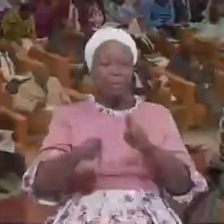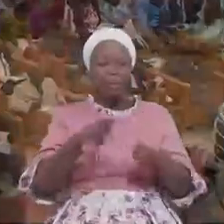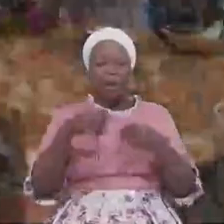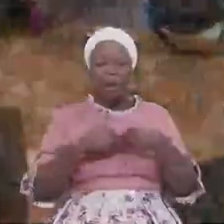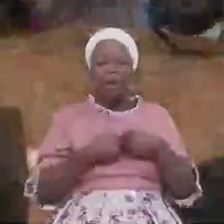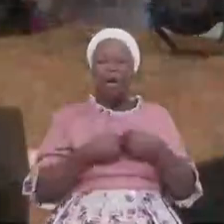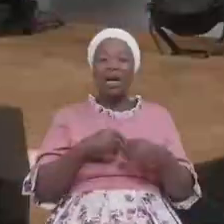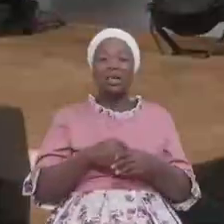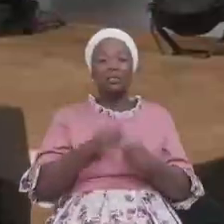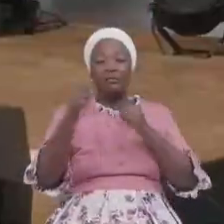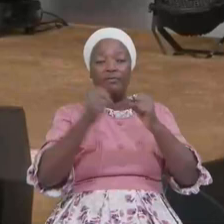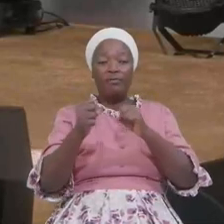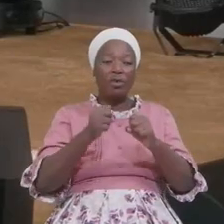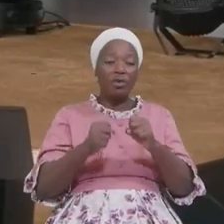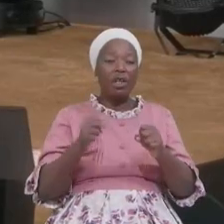de ses ennemis.